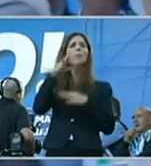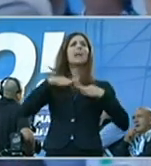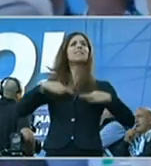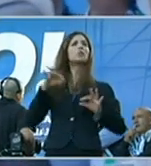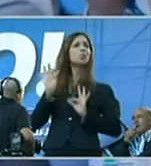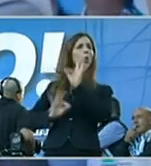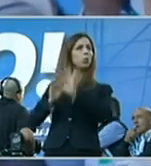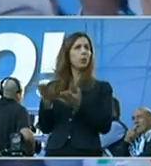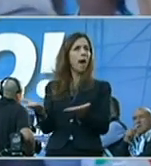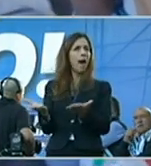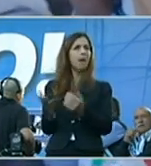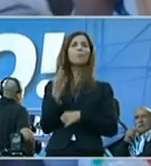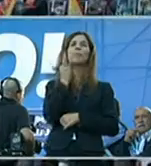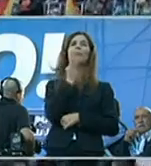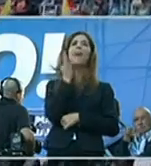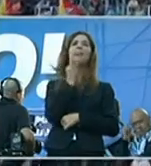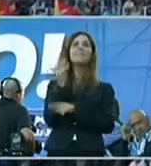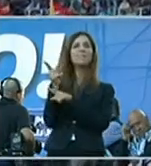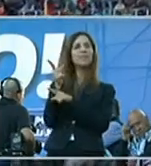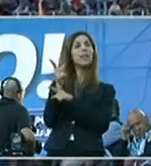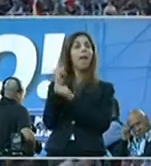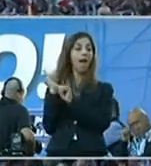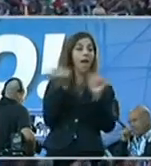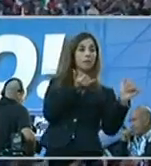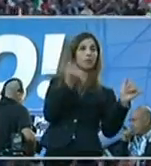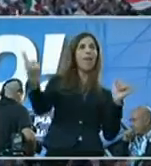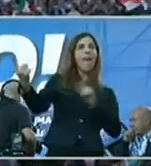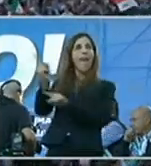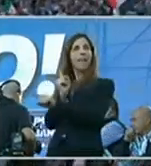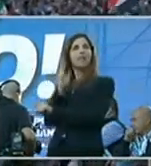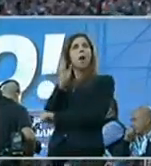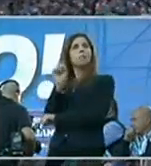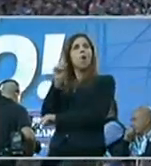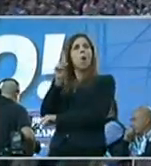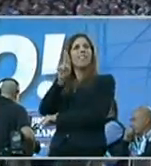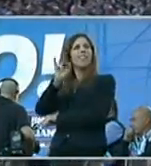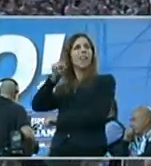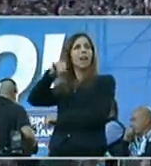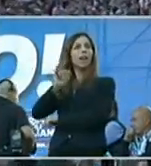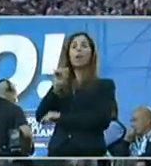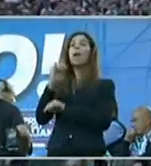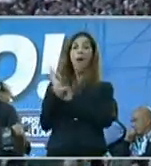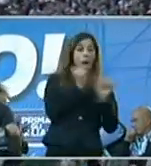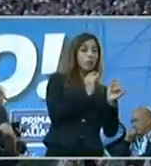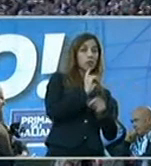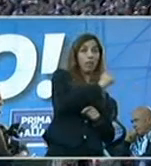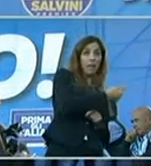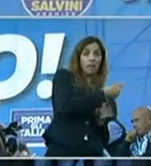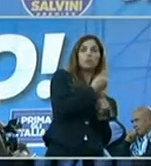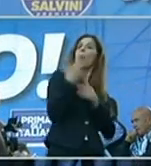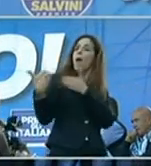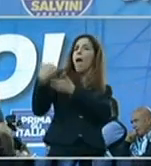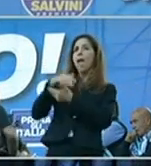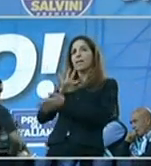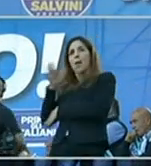Esce Renzi, entra la Boldrini. Esce Tizio, entra Caio. L'unica cosa che non mollano